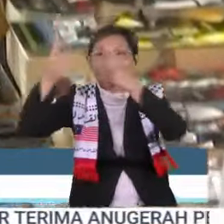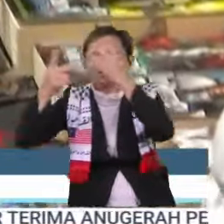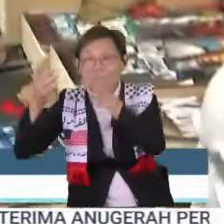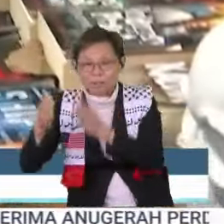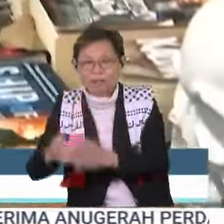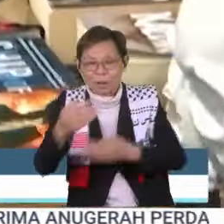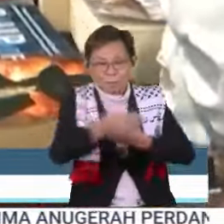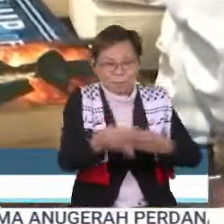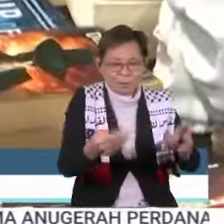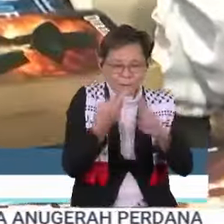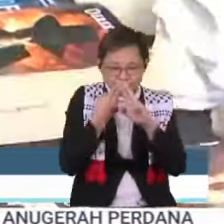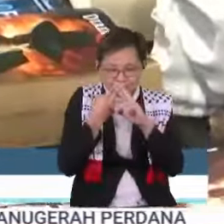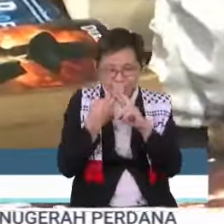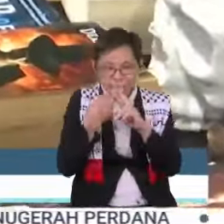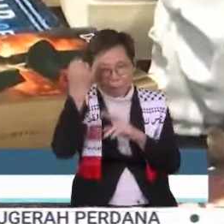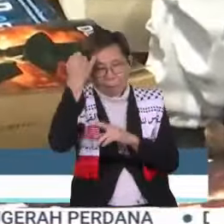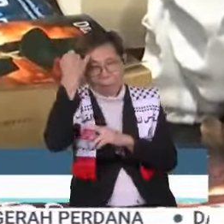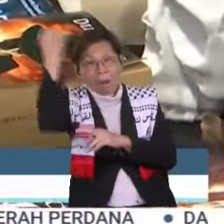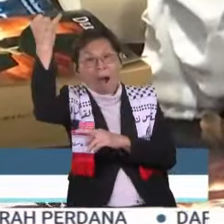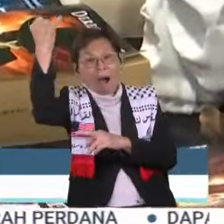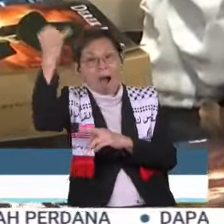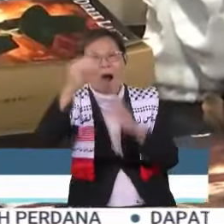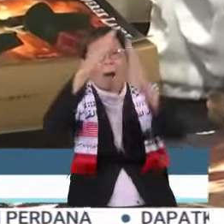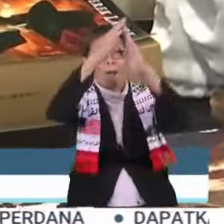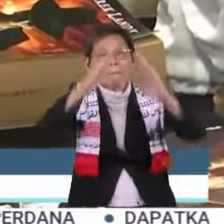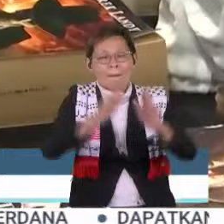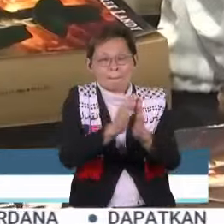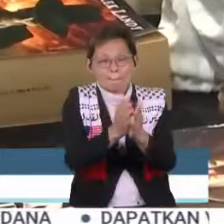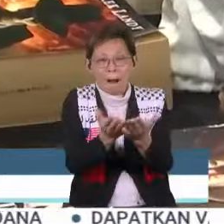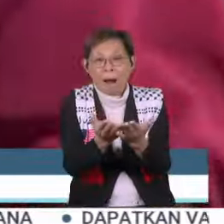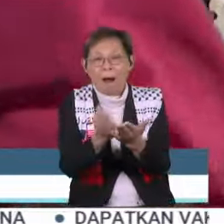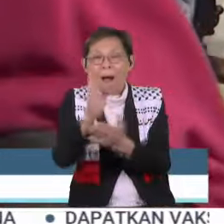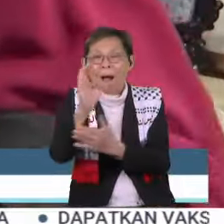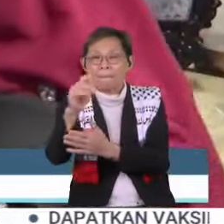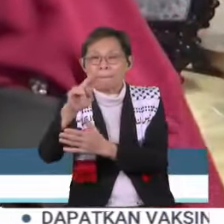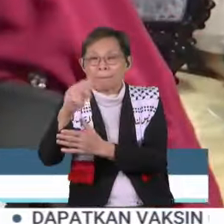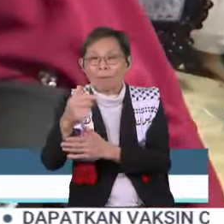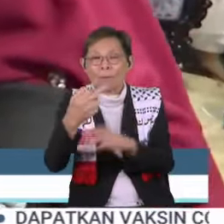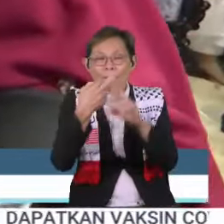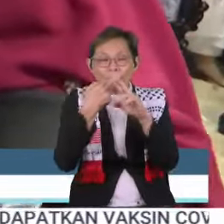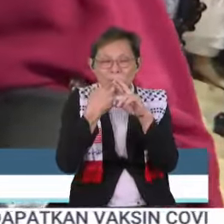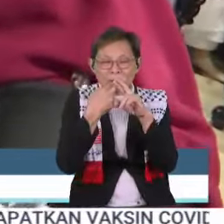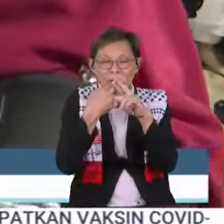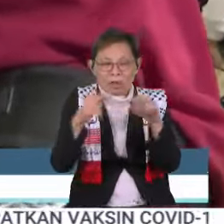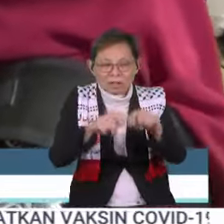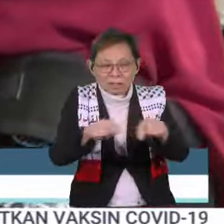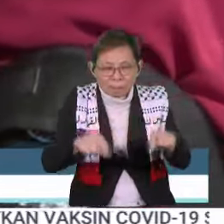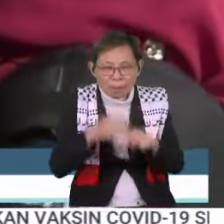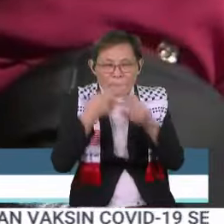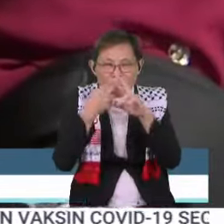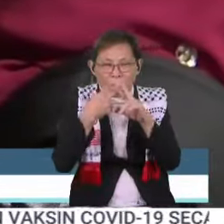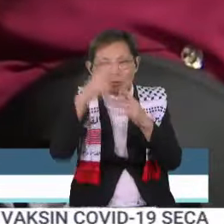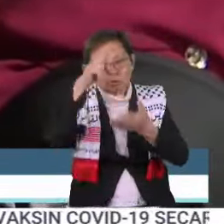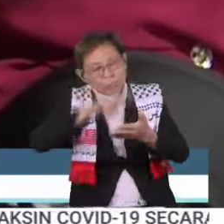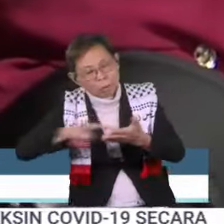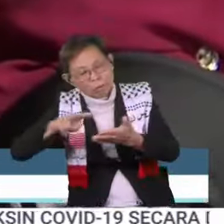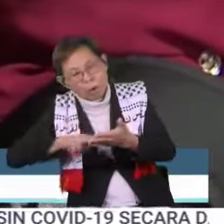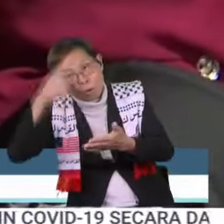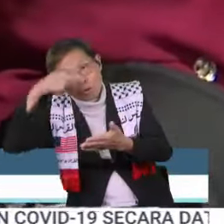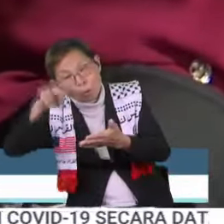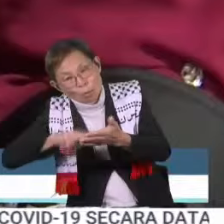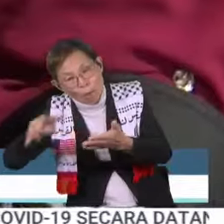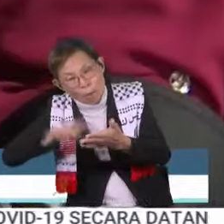Tambah beliau, bilik misteri tersebut diilhamkan dari Perpustakaan Awam Daerah Bentong yang menyediakan ruang berunsur misteri untuk pembacaan genre itu. Pemilihan tersebut juga dibuat